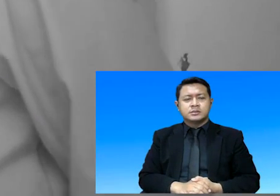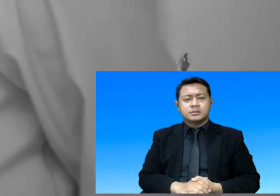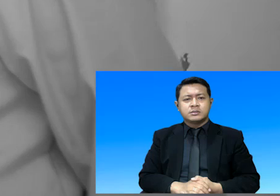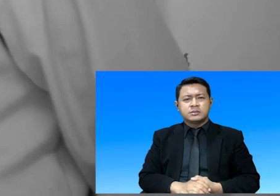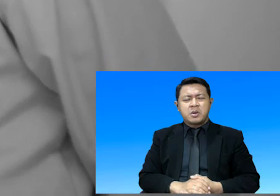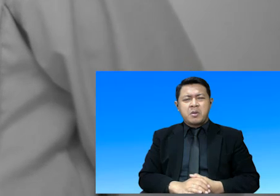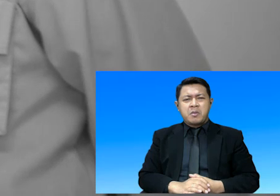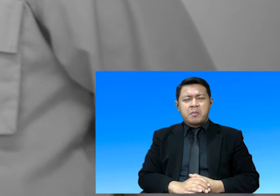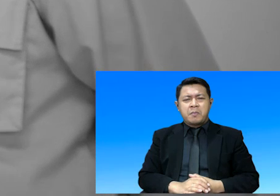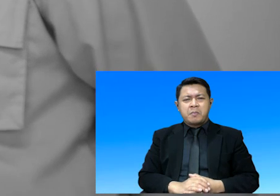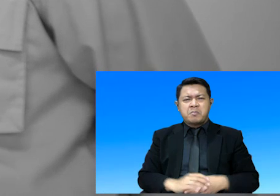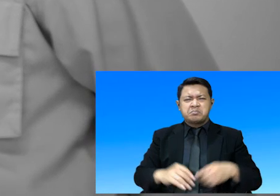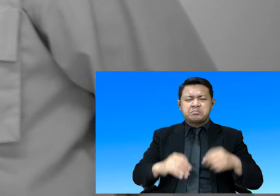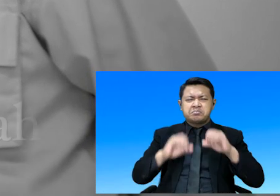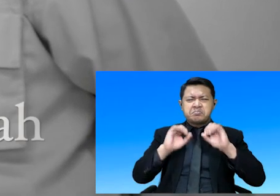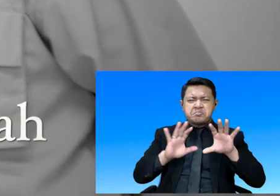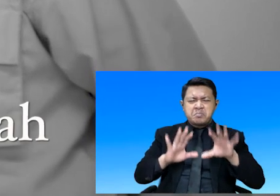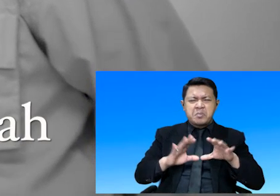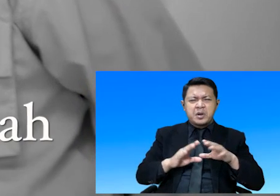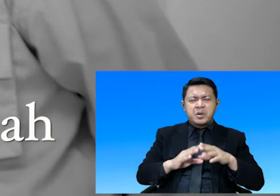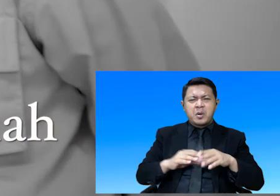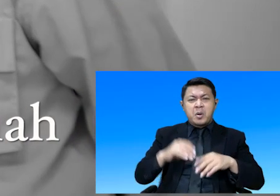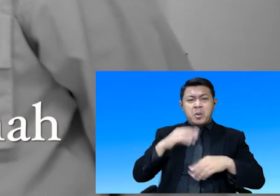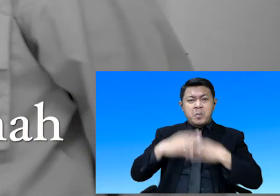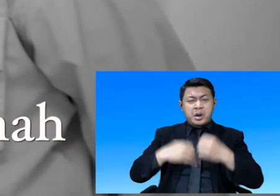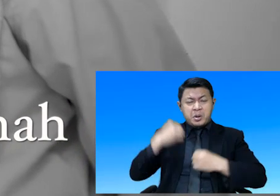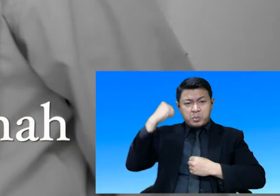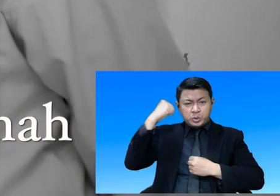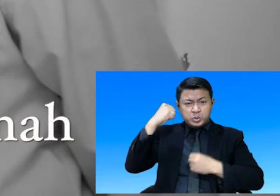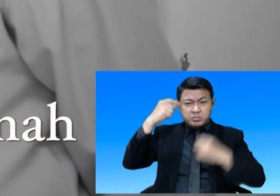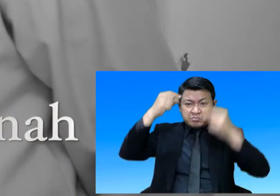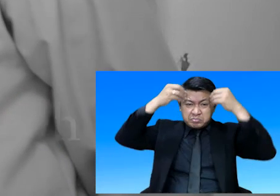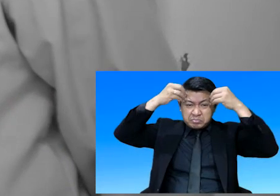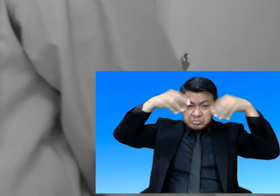Berbulir-bulir pel para pejuang menetes di tanah,